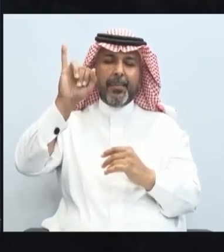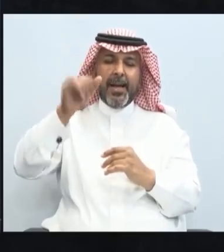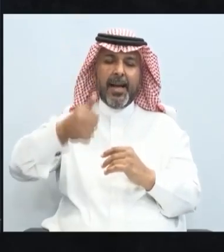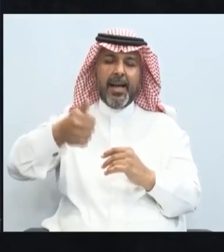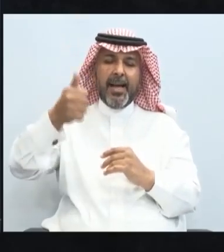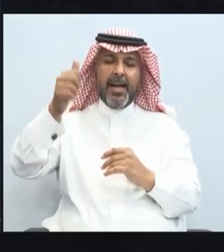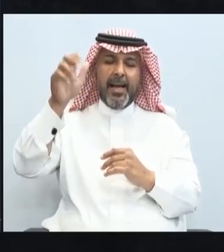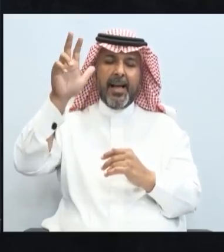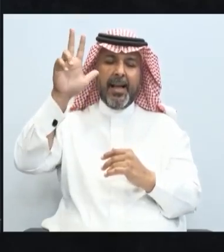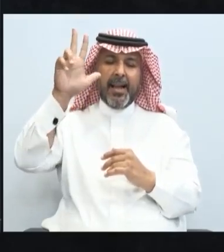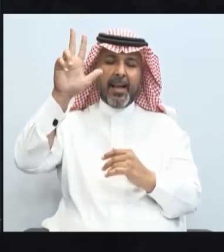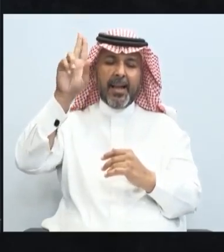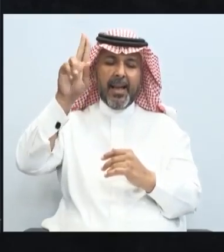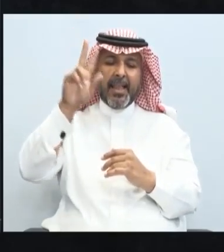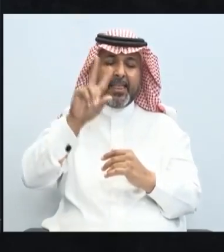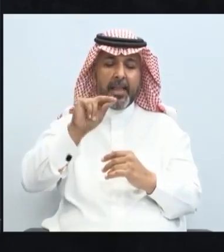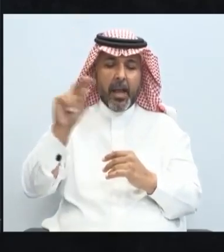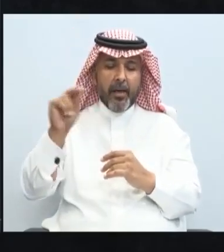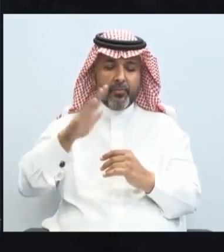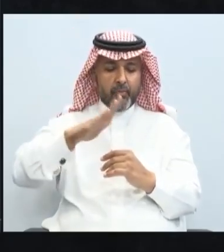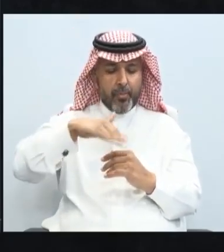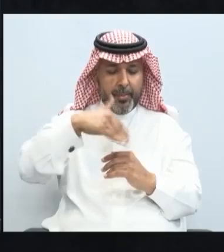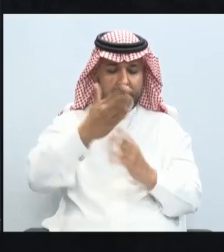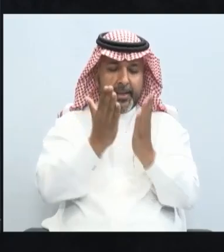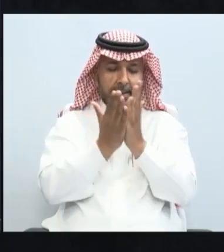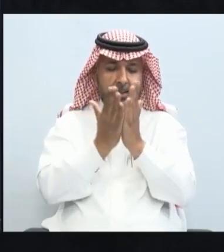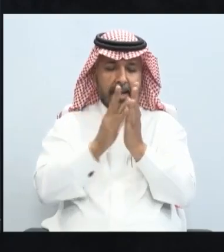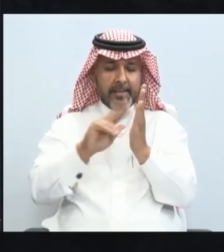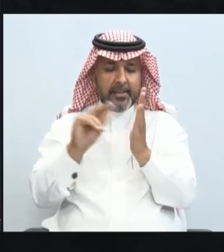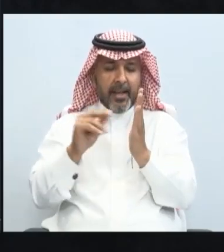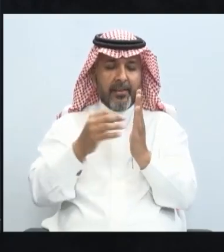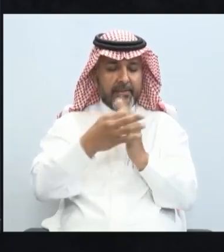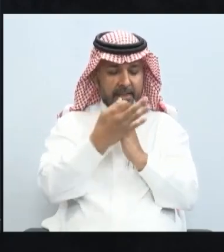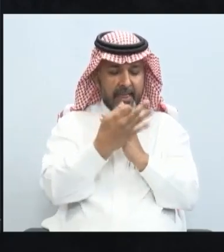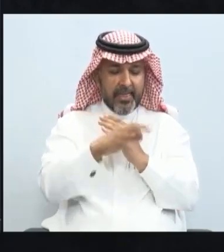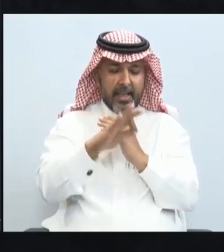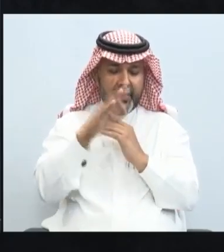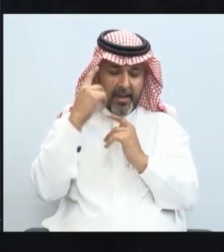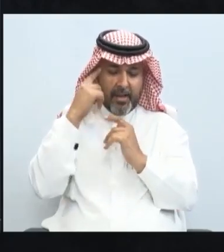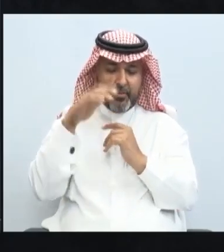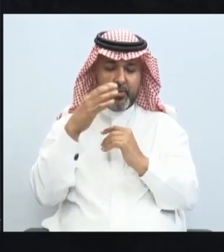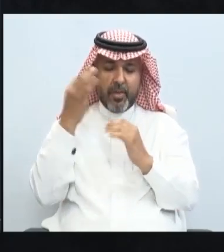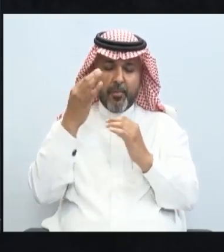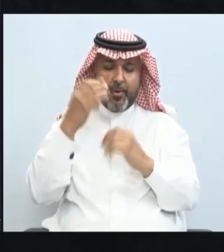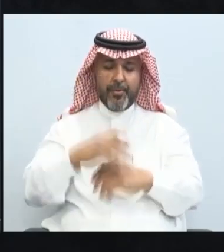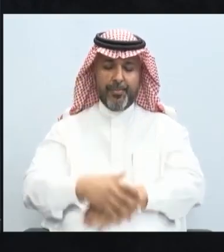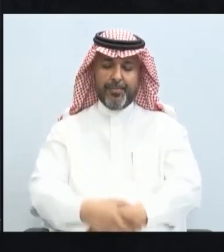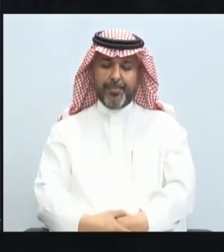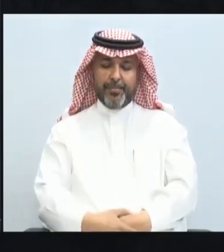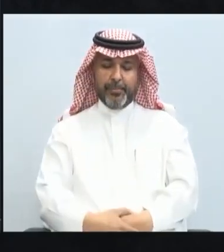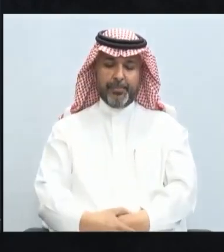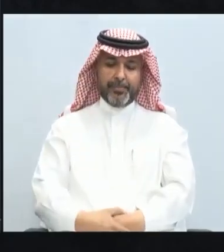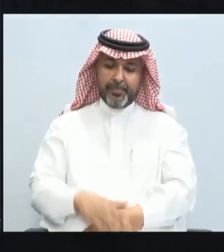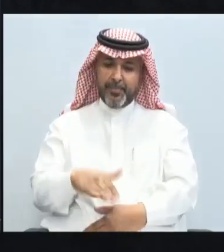استيعابك للمفاهيم طبعا ناخذ طرق جديده في الاحتمالات في الصف الثالث ثانوي والتوزيعات الاحتماليه